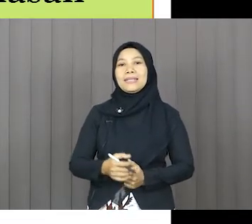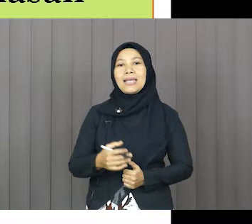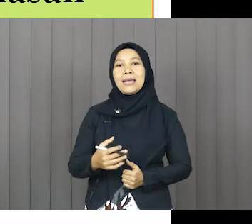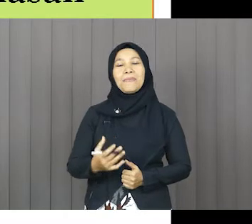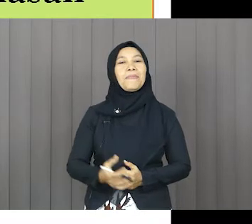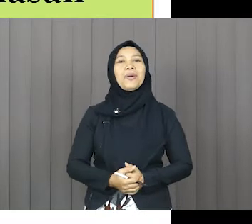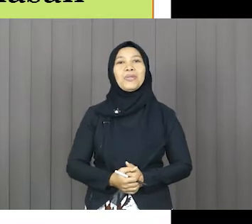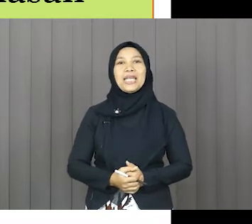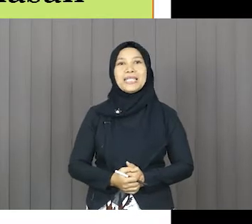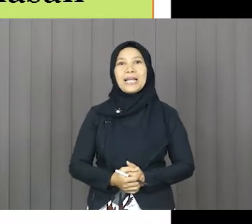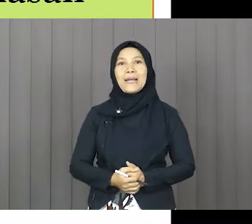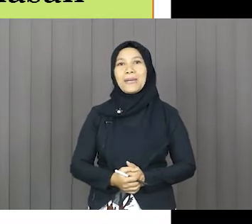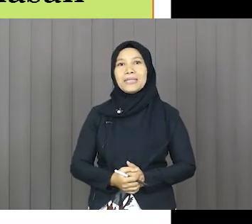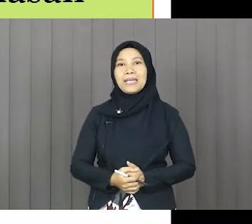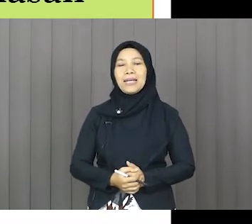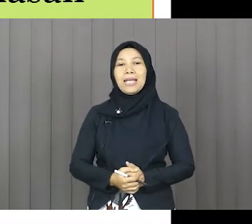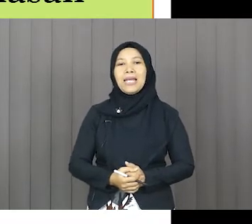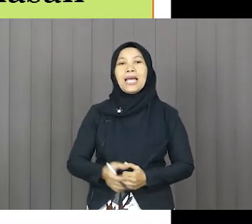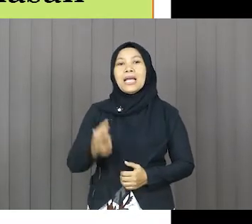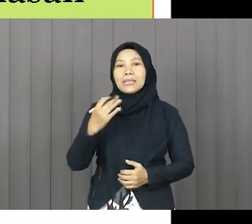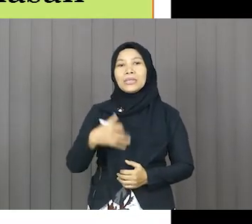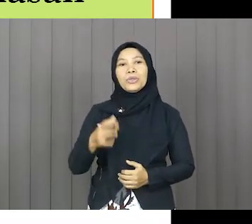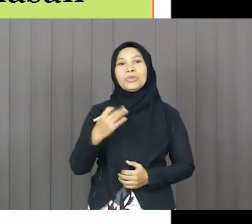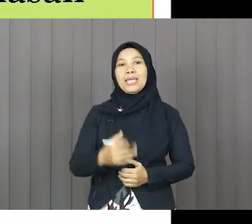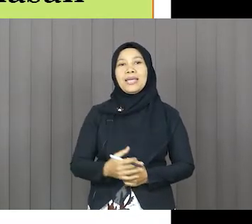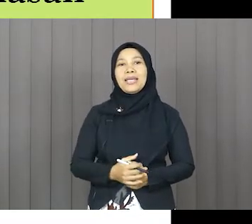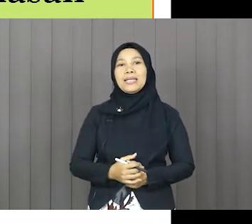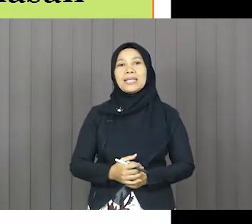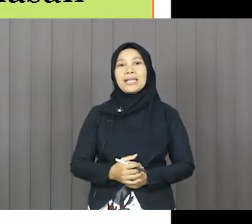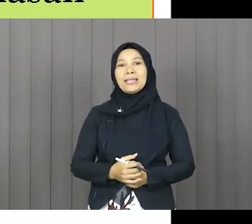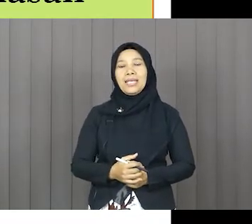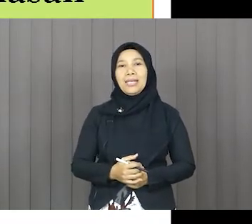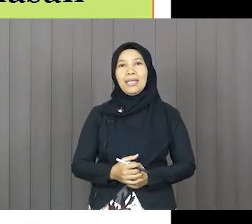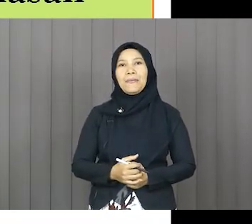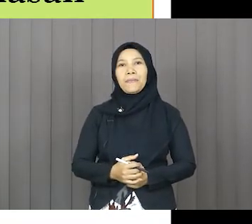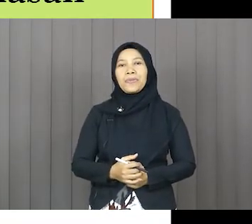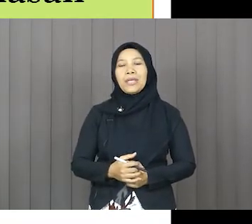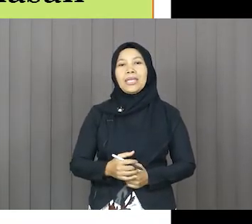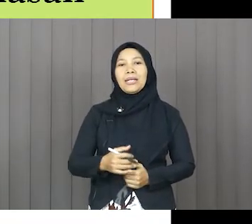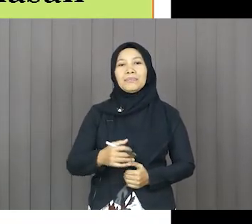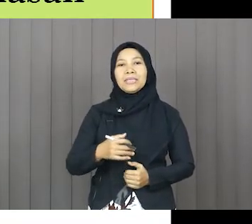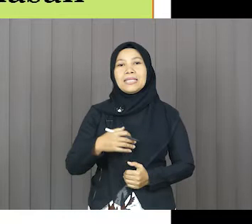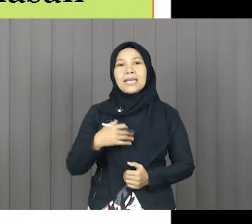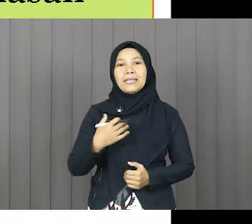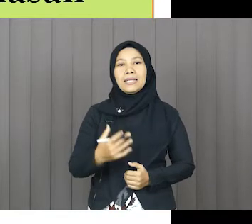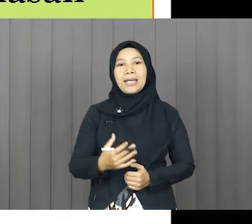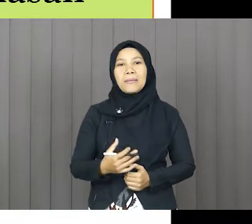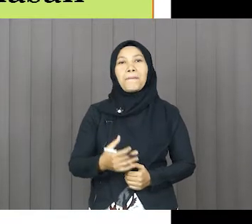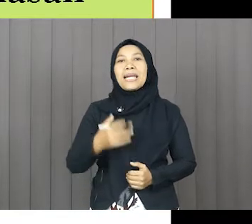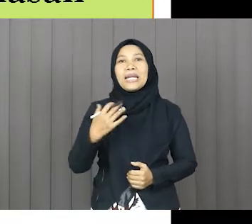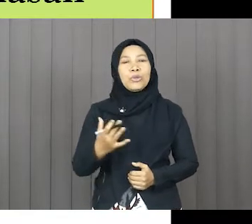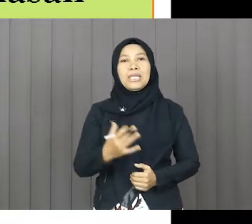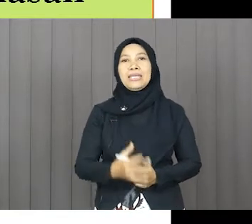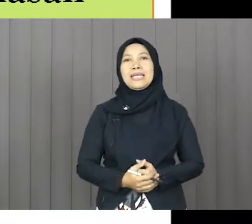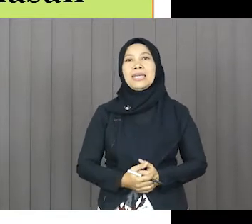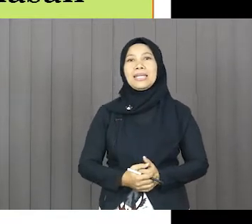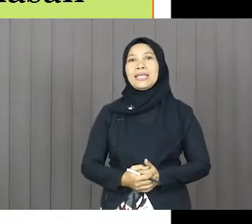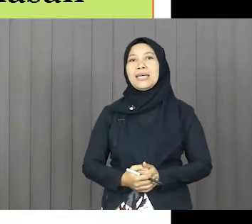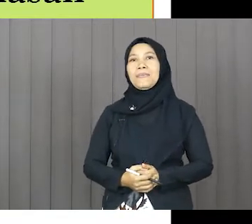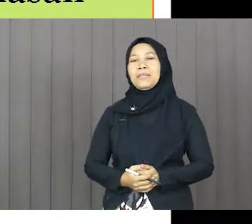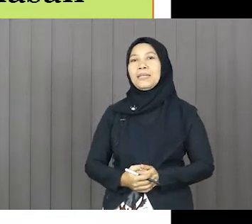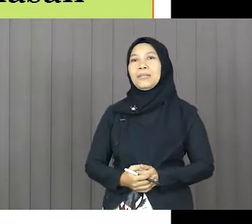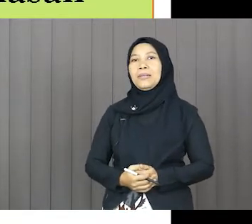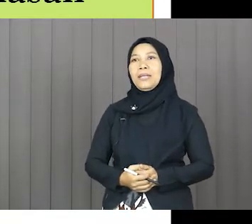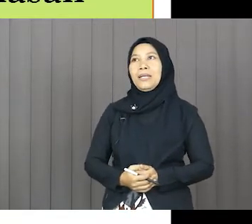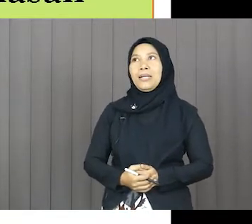dan rencana pembangunan jangka panjang. Nah, tentunya landasan ini yang menjadikan perlu tidaknya